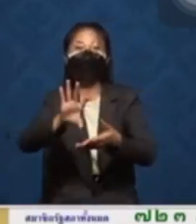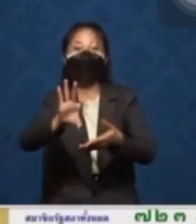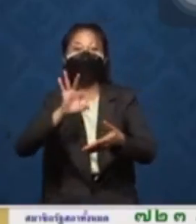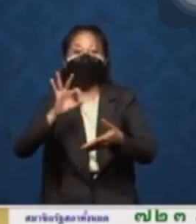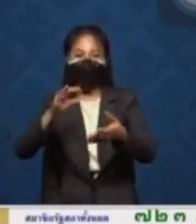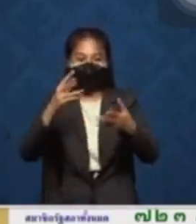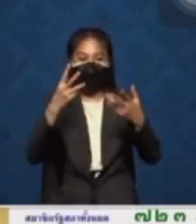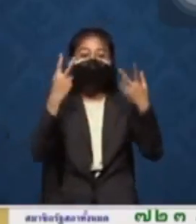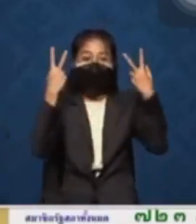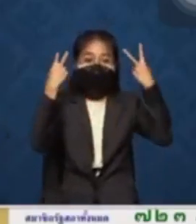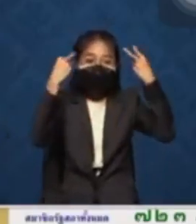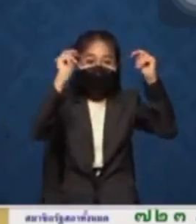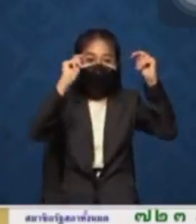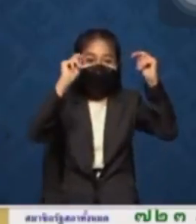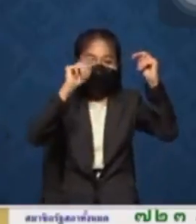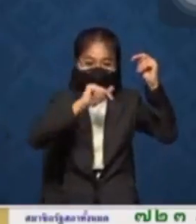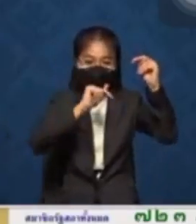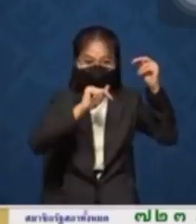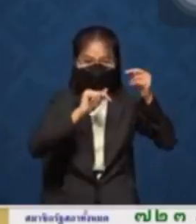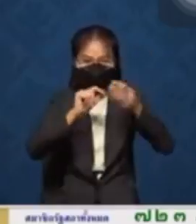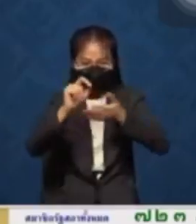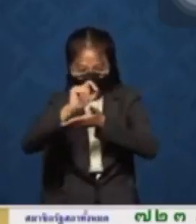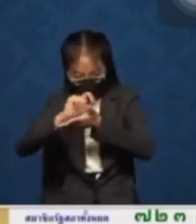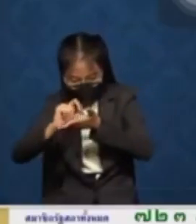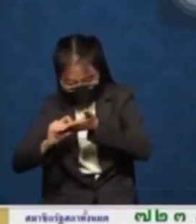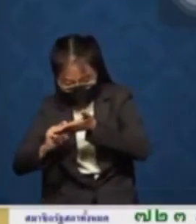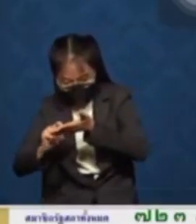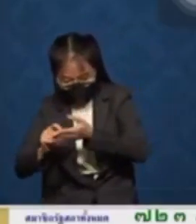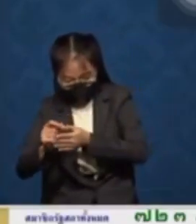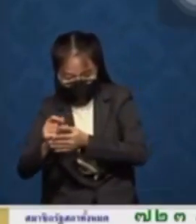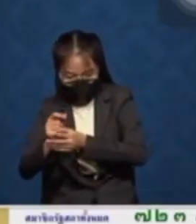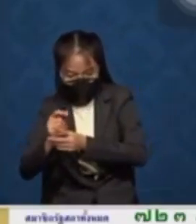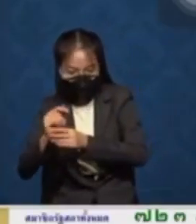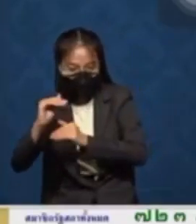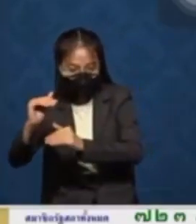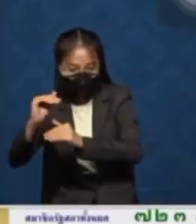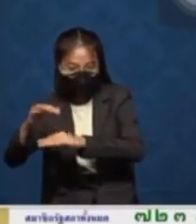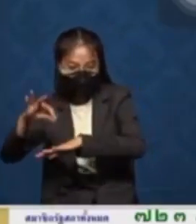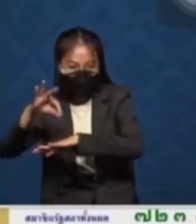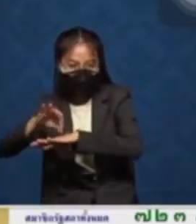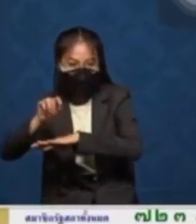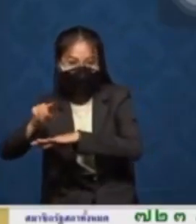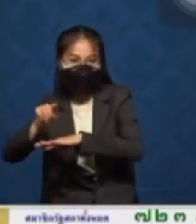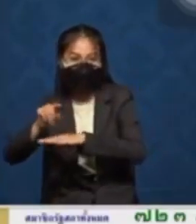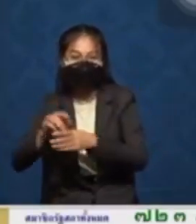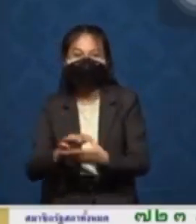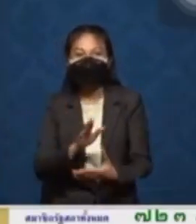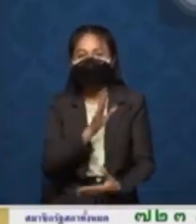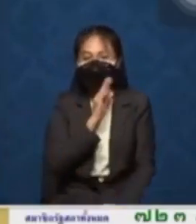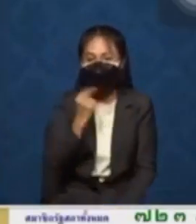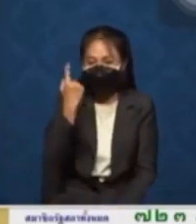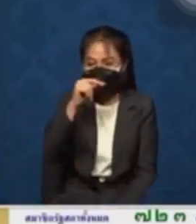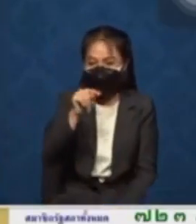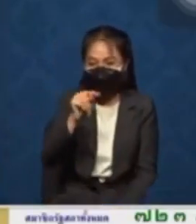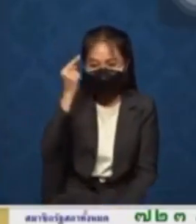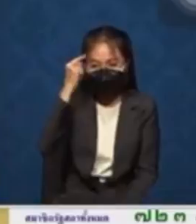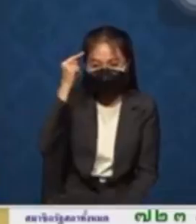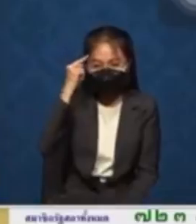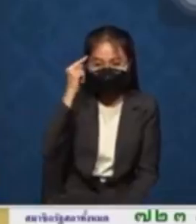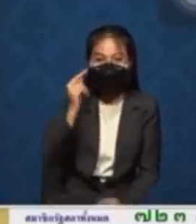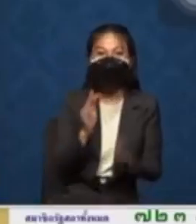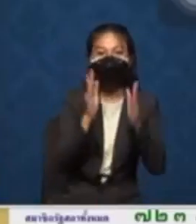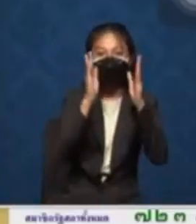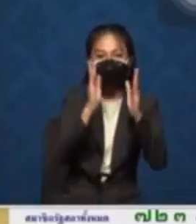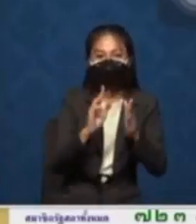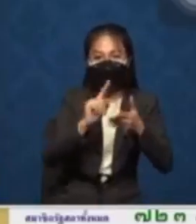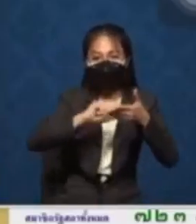กเขียนให้ซับซ้อนและก็ชี้นำถ้าใครในที่นี้นะครับยังคิดจะหยิบยกตัวเลข16ล้านเสียงที่โหว